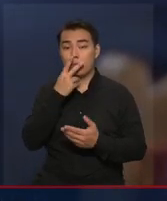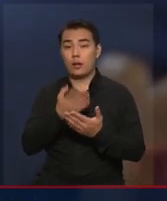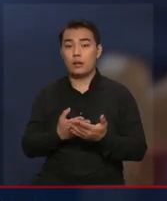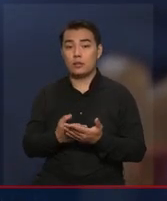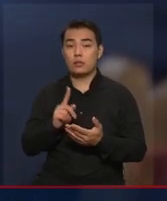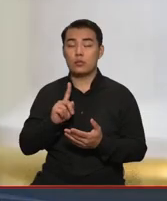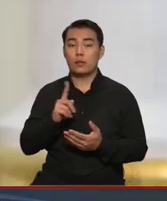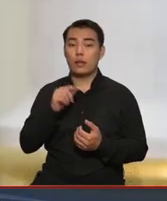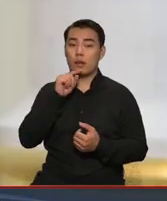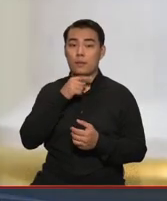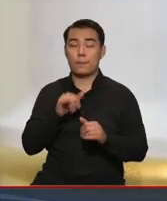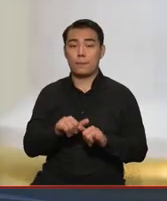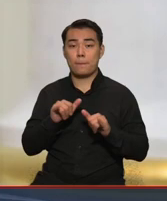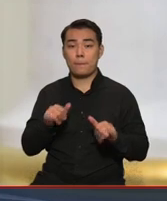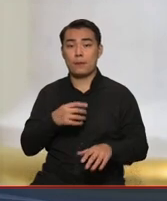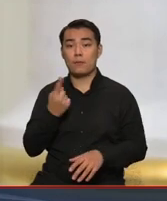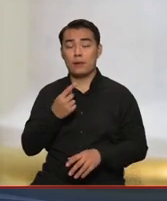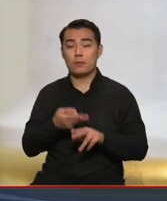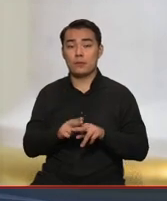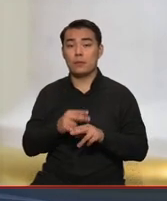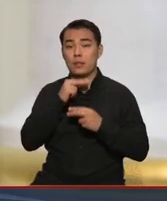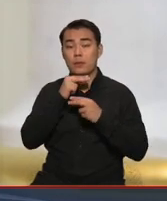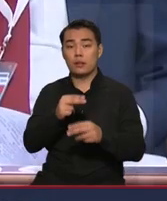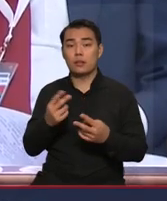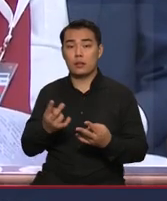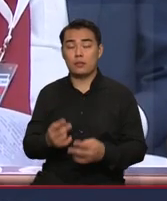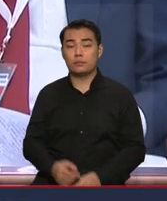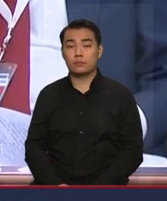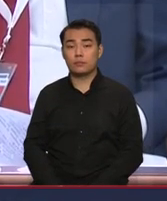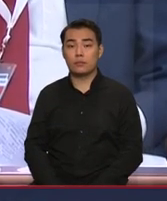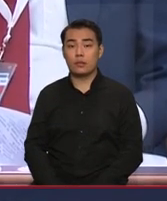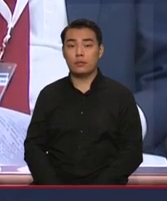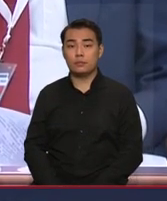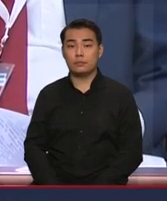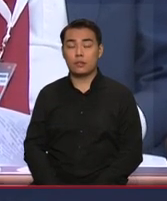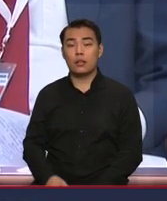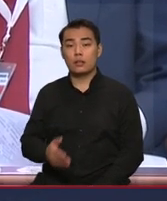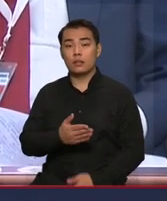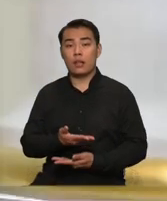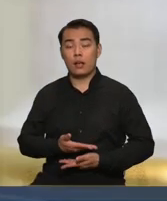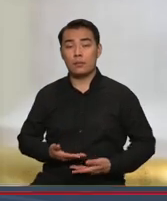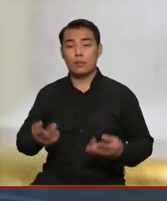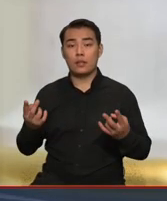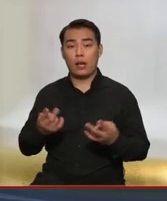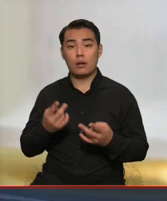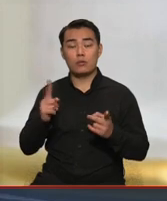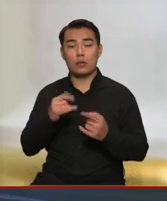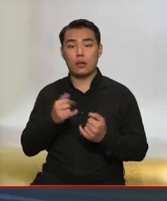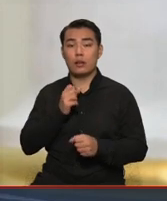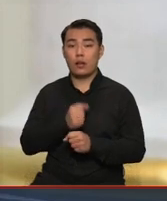одақ одан әрі даму үшін алдымен мыналарға назар аударғаны дұрыс. Поэтому нам необходимо максимально